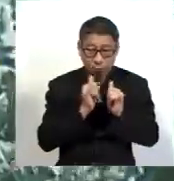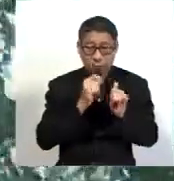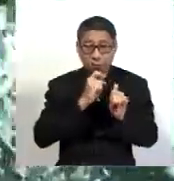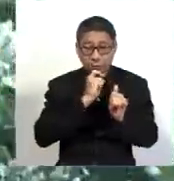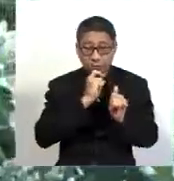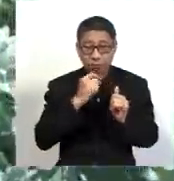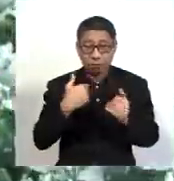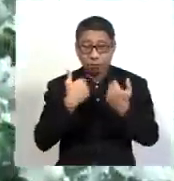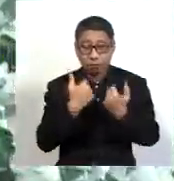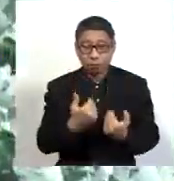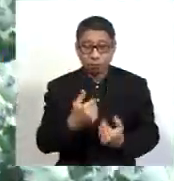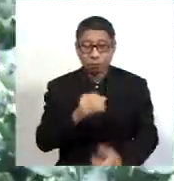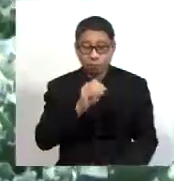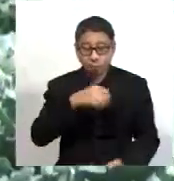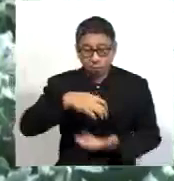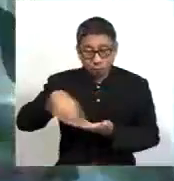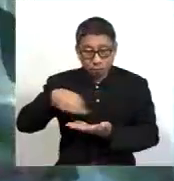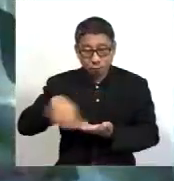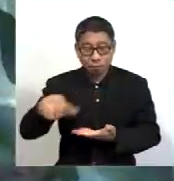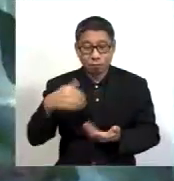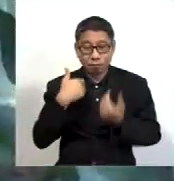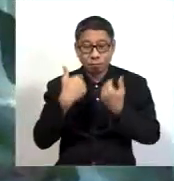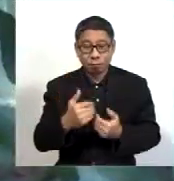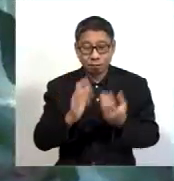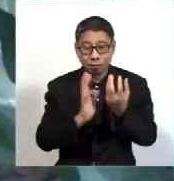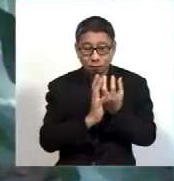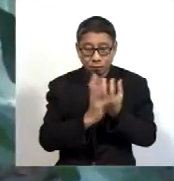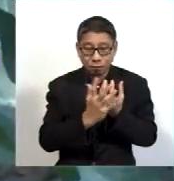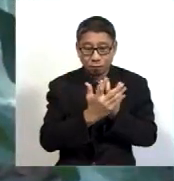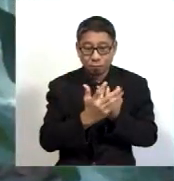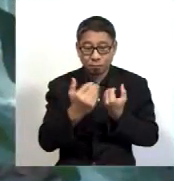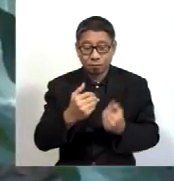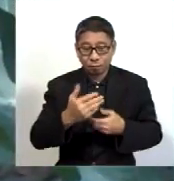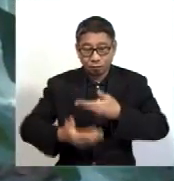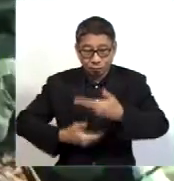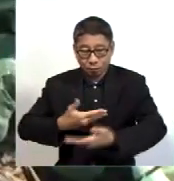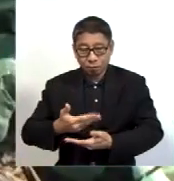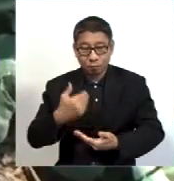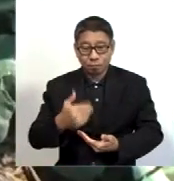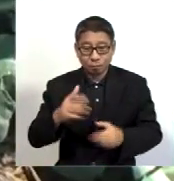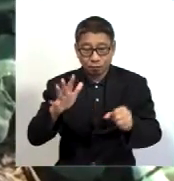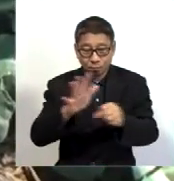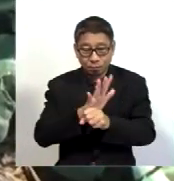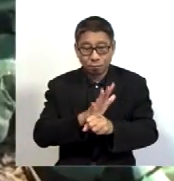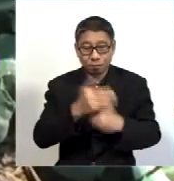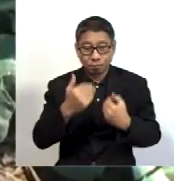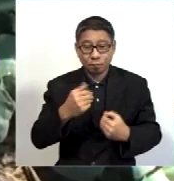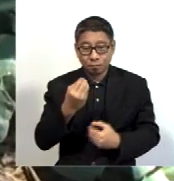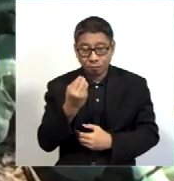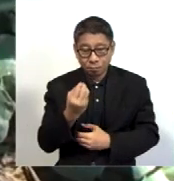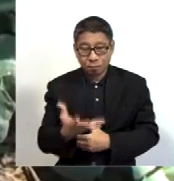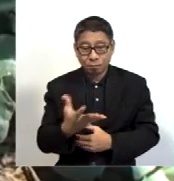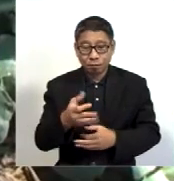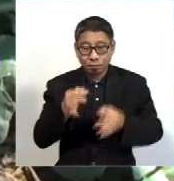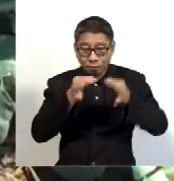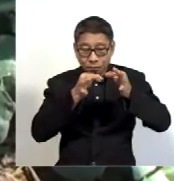ะคุณวรวุฒิบอกว่าช่วงฤดูหนาวแบบนี้แหละบัคเคอรี่จะให้ผลิตผลที่สมบูรณ์แล้วก็ได้ปริมาณมากจึง